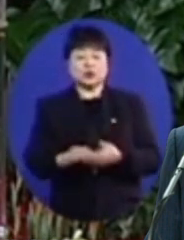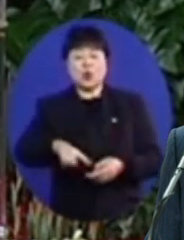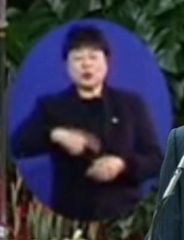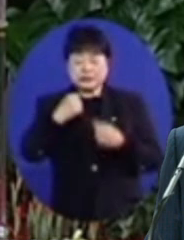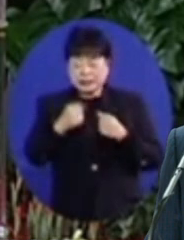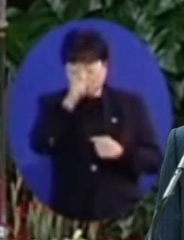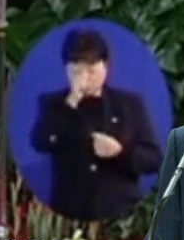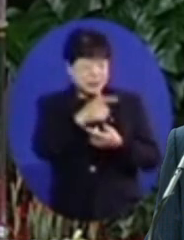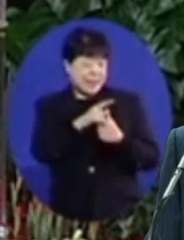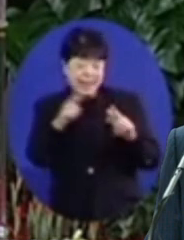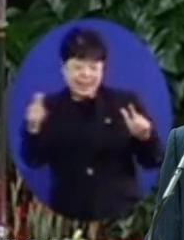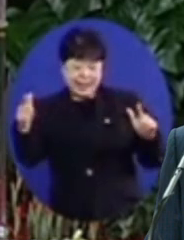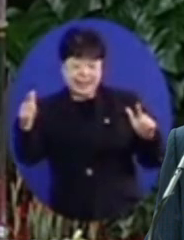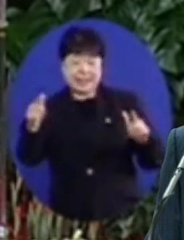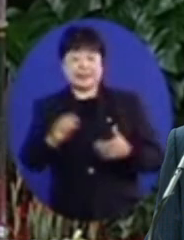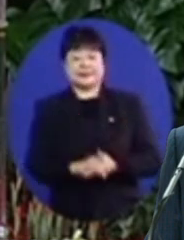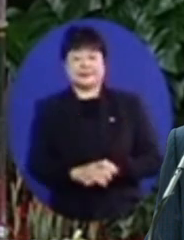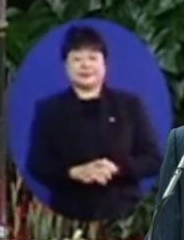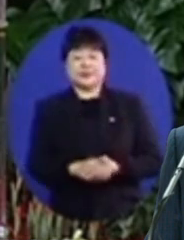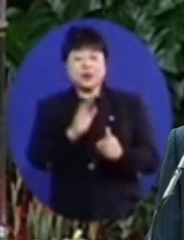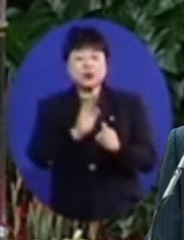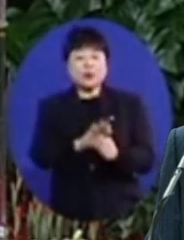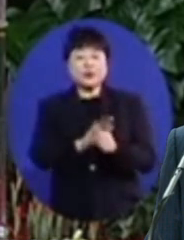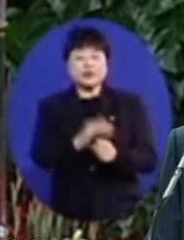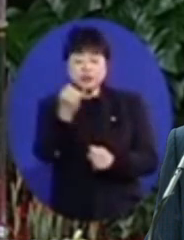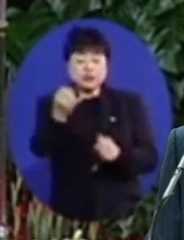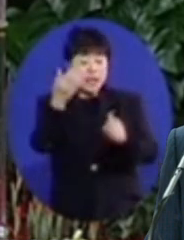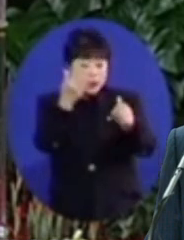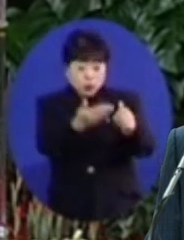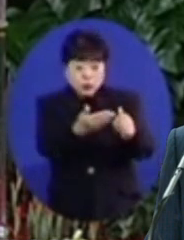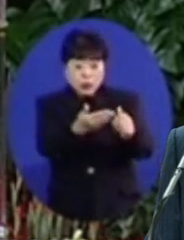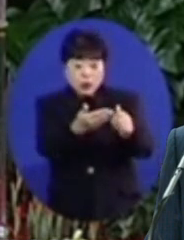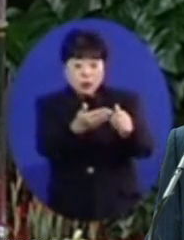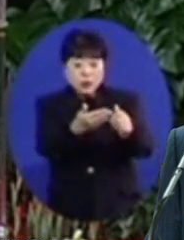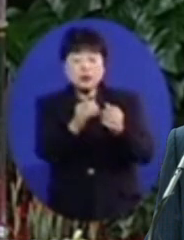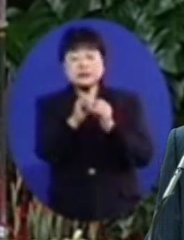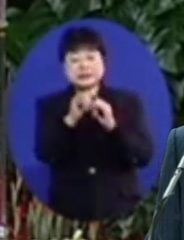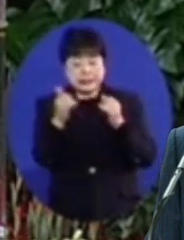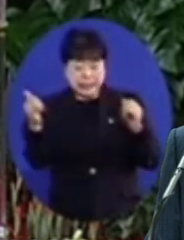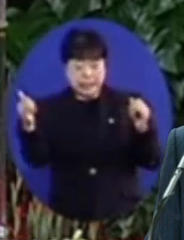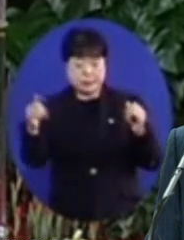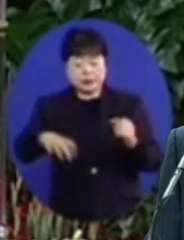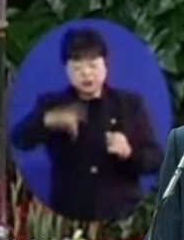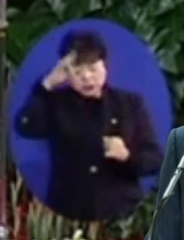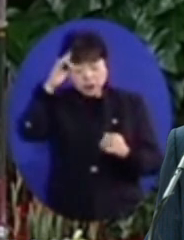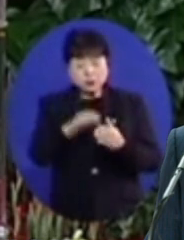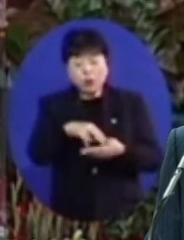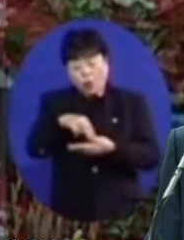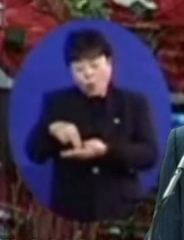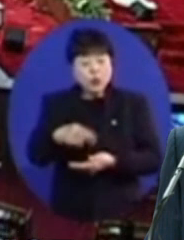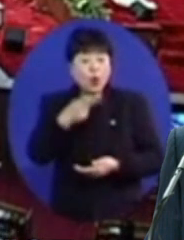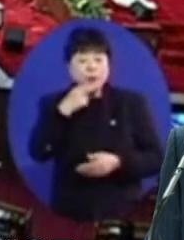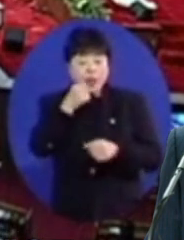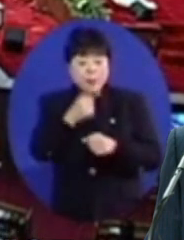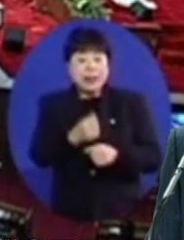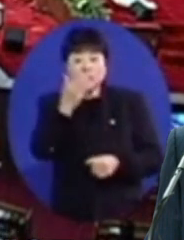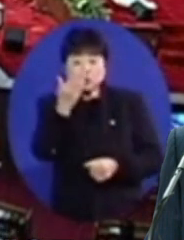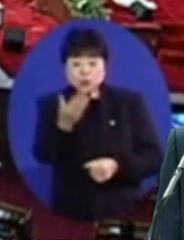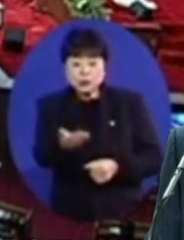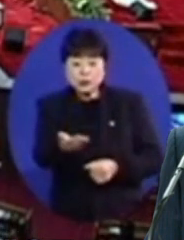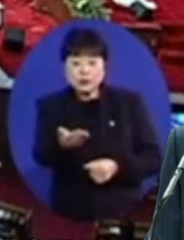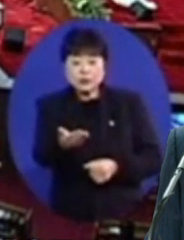것이 좋지 않다 하시고 돕는 배필을 주셨습니다 이처럼 우리 인간은 처음부터 고독하지 않도록 지원받았습니다